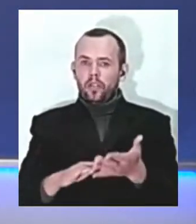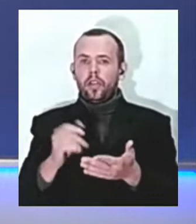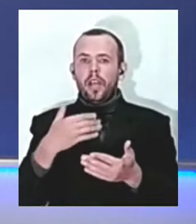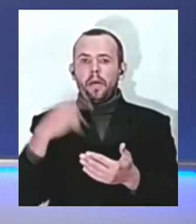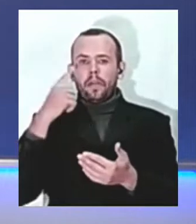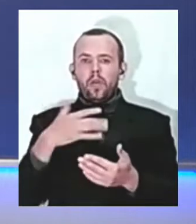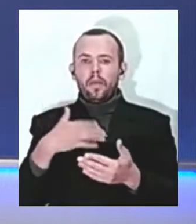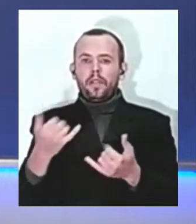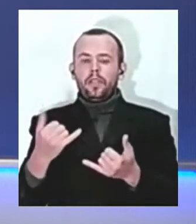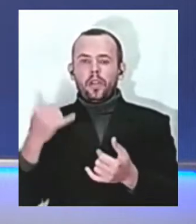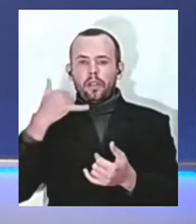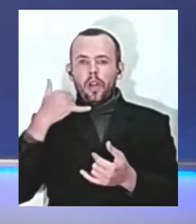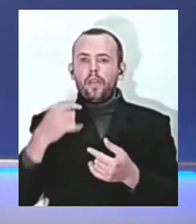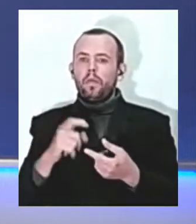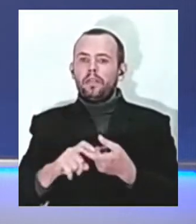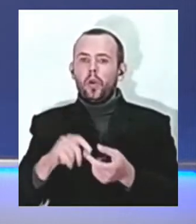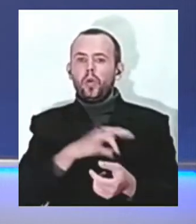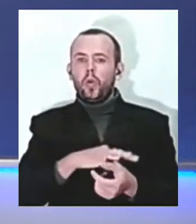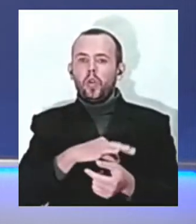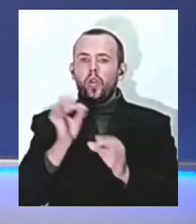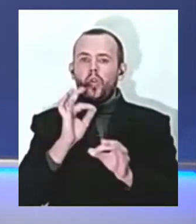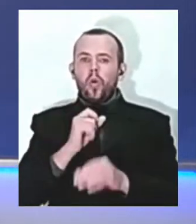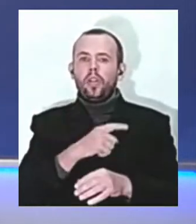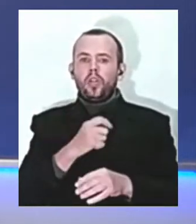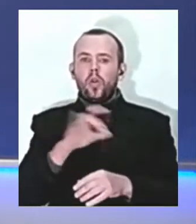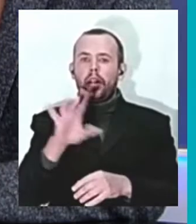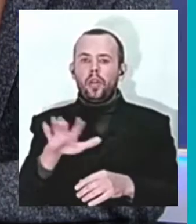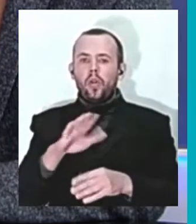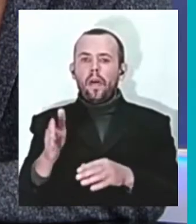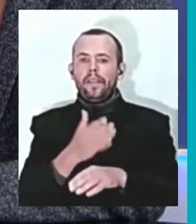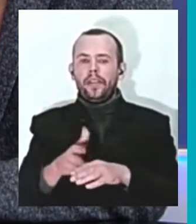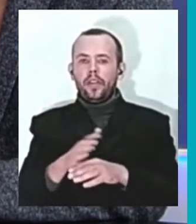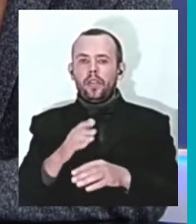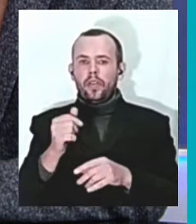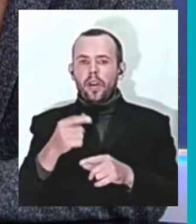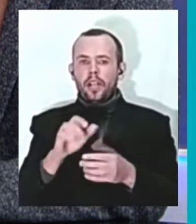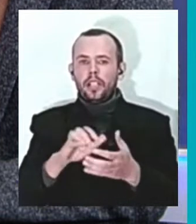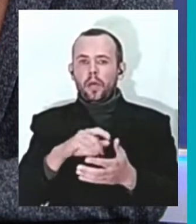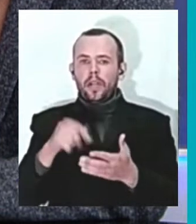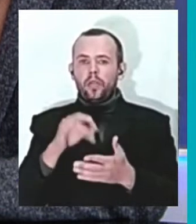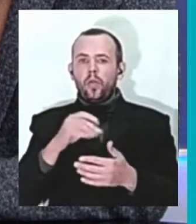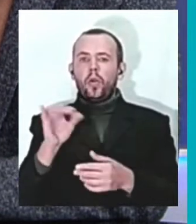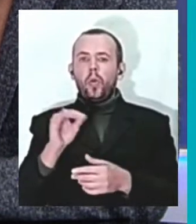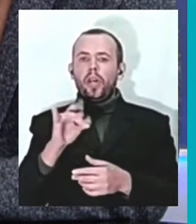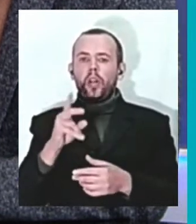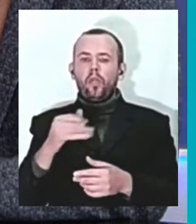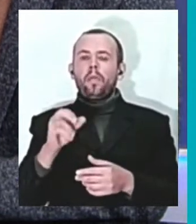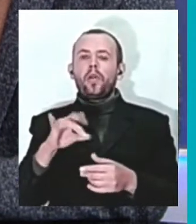телефонному зв'язку юридичний консультант Одеського регіонального відділення Асоціації міст України Юрій Ямковой. Пане Юрію, як чуєте нас?